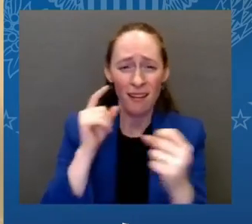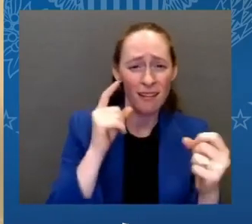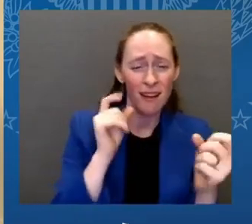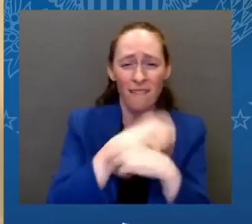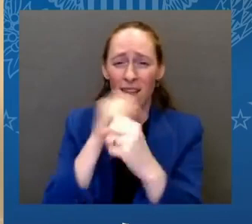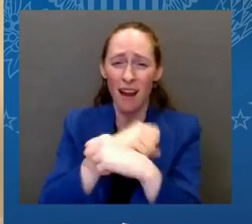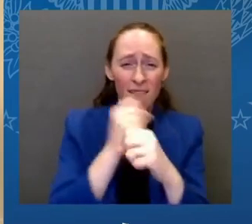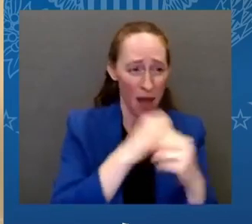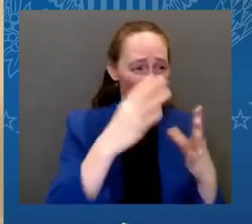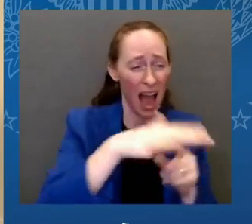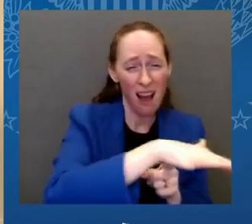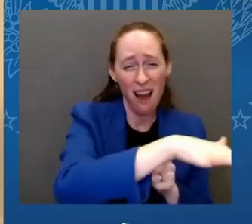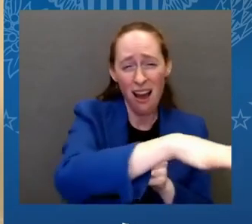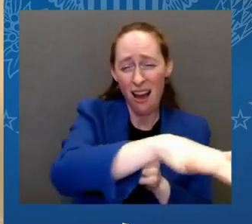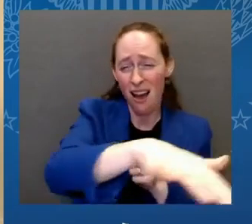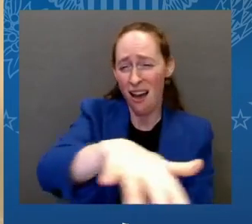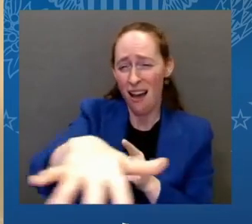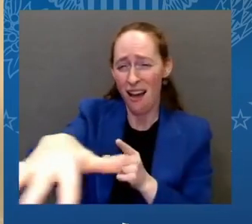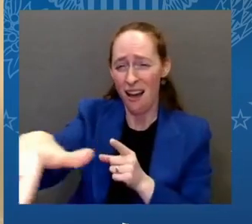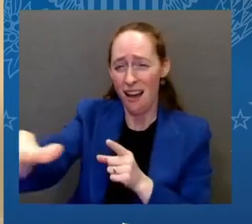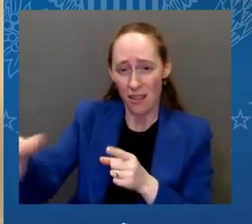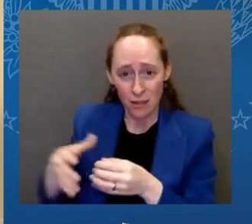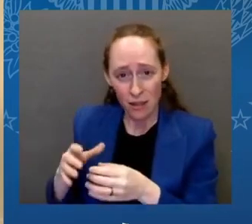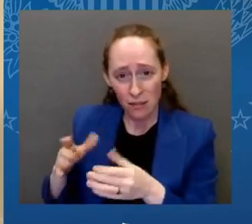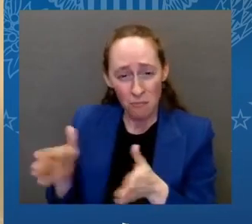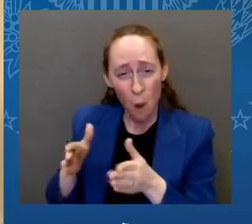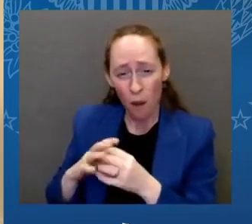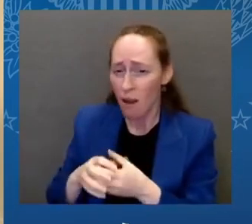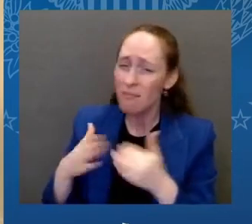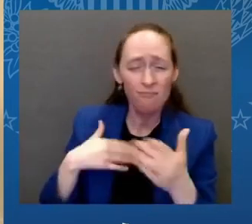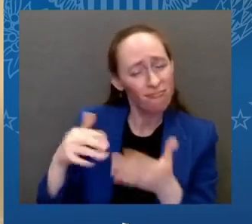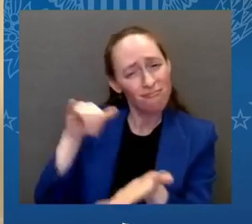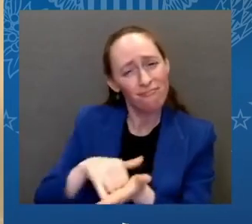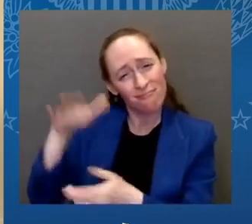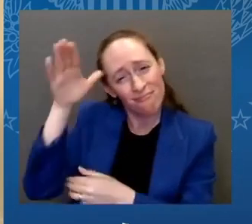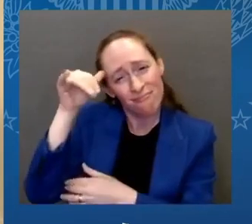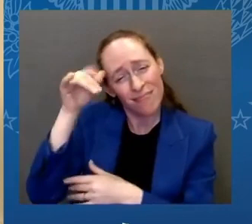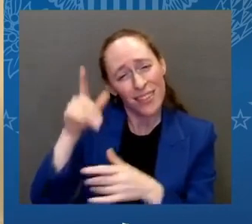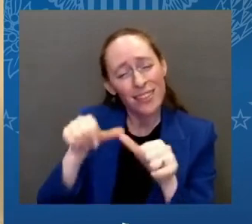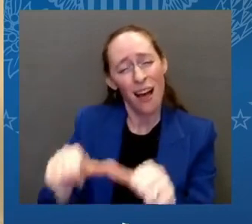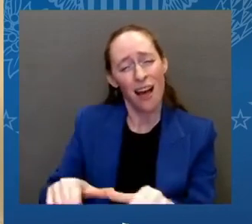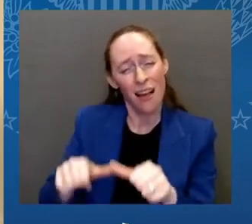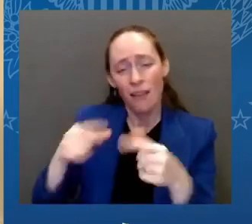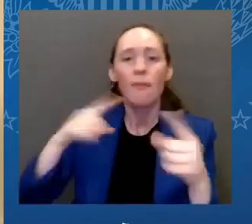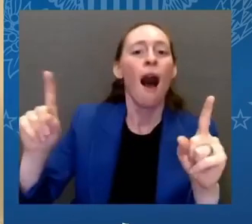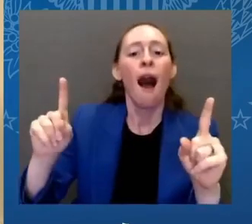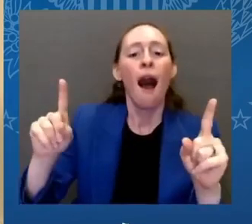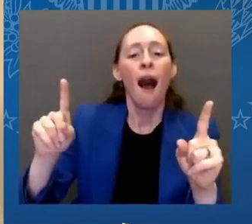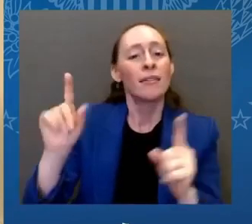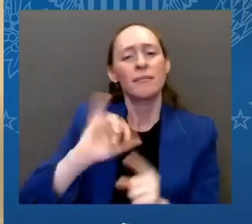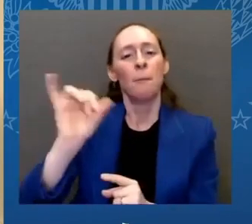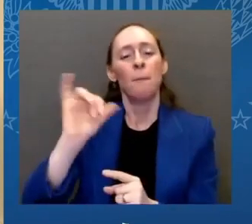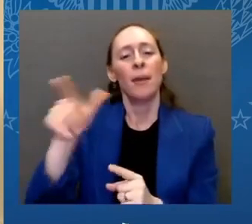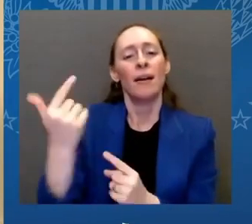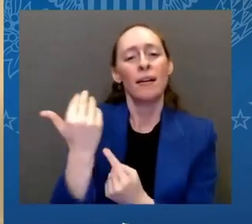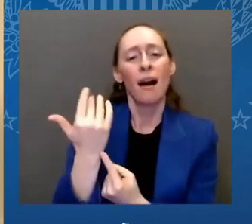над гнобителями, і як полум'я віри в цей день